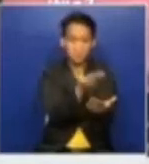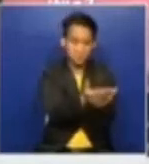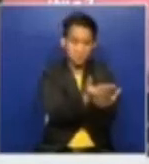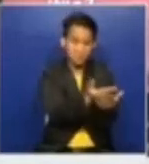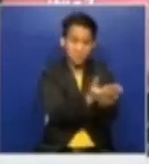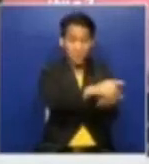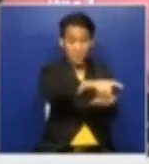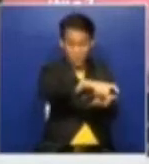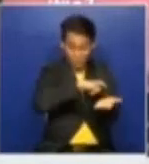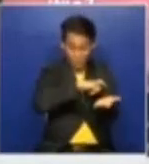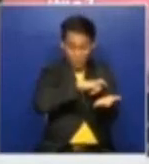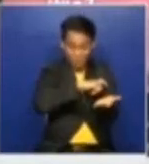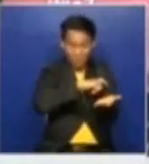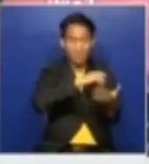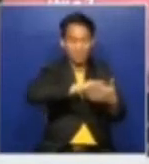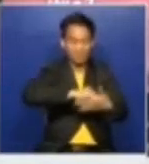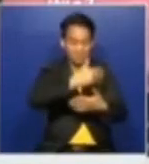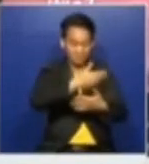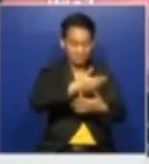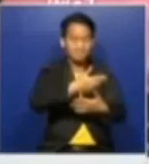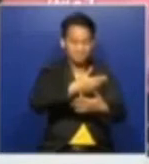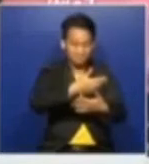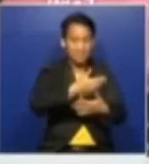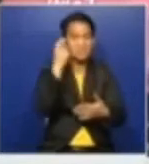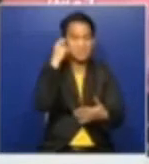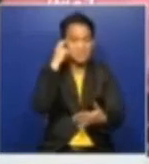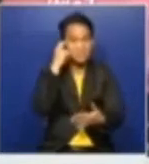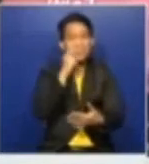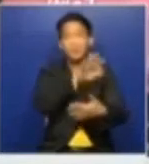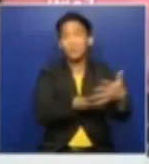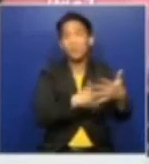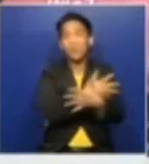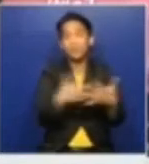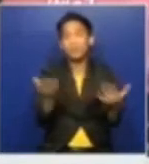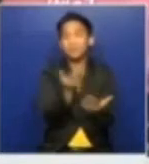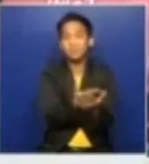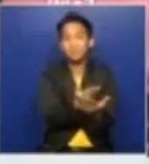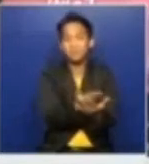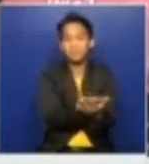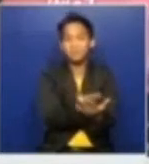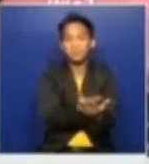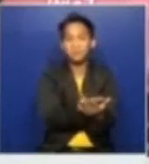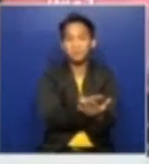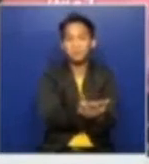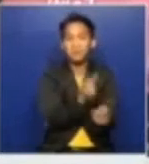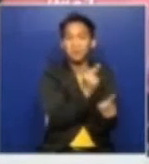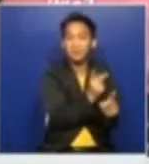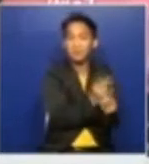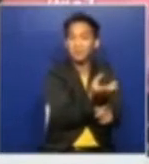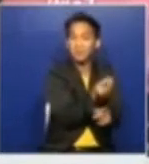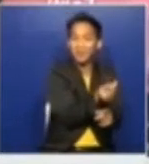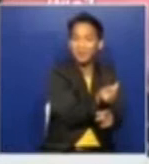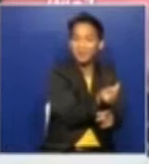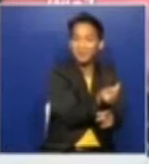การวางแผนในการใช้เงินการวางแผนใช้เงินว่ามีเงินเท่านี้จะต้องมีค่าใช้จ่ายเท่าไหร่อย่างไรเพื่อจะได้เขาจะ